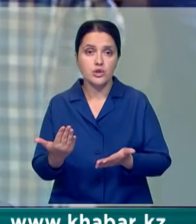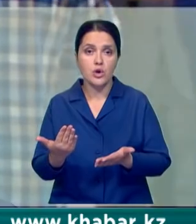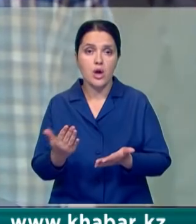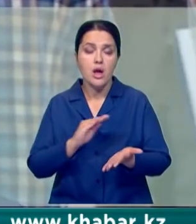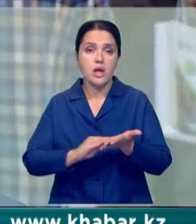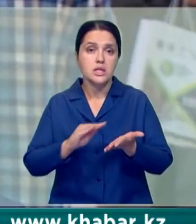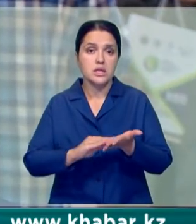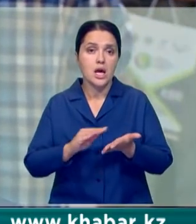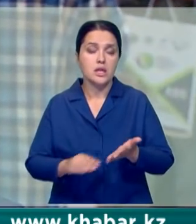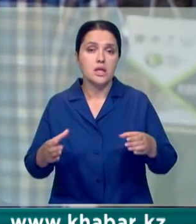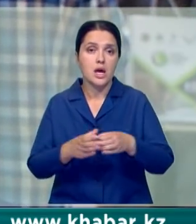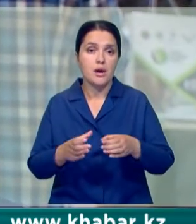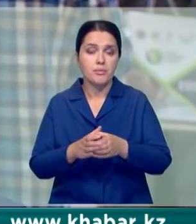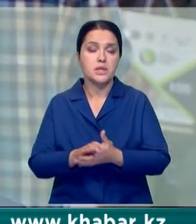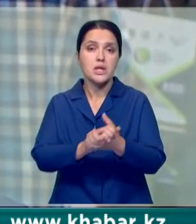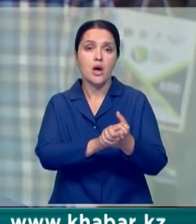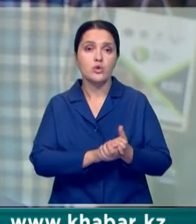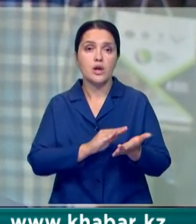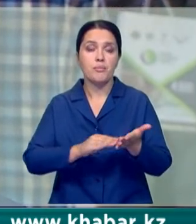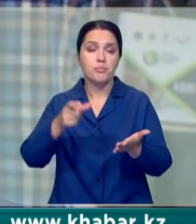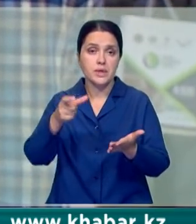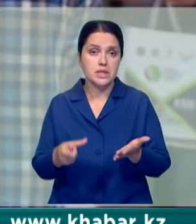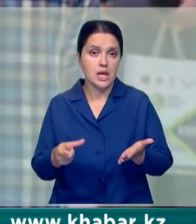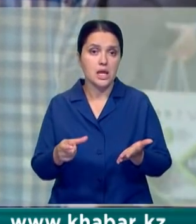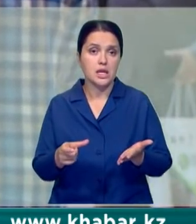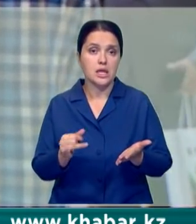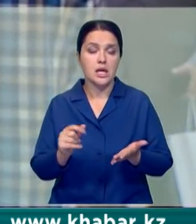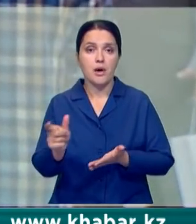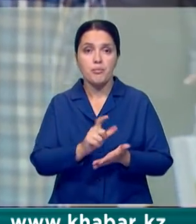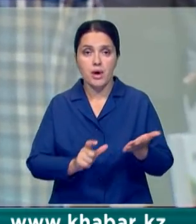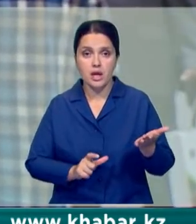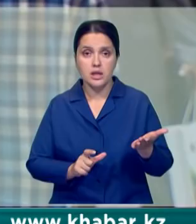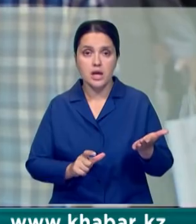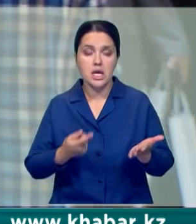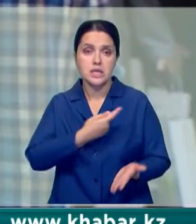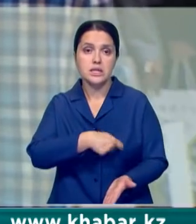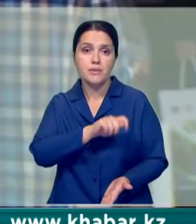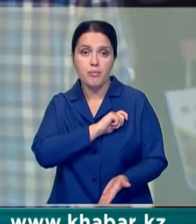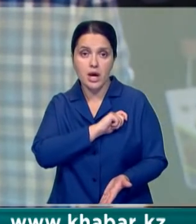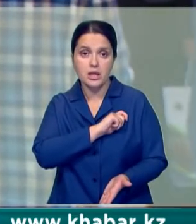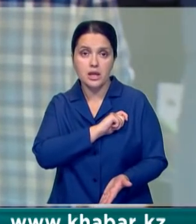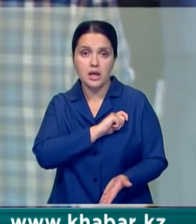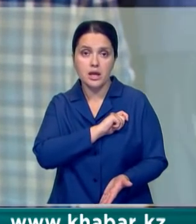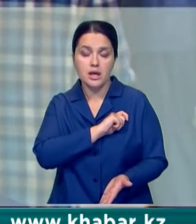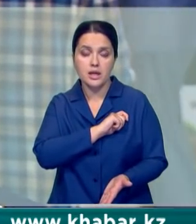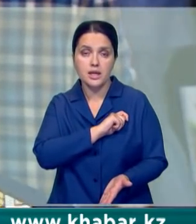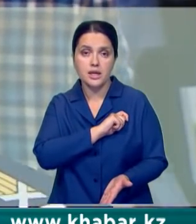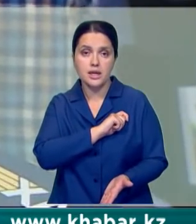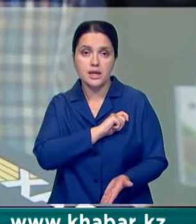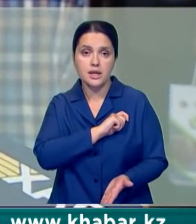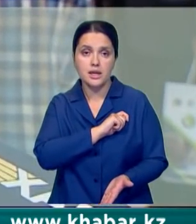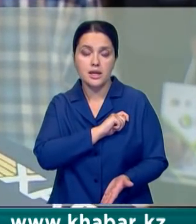фолиант союзом писателей и с выдающимся поэтом испании корки патроном